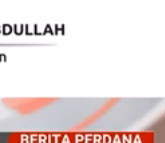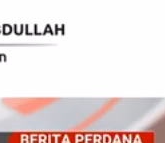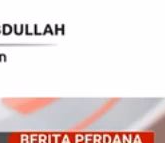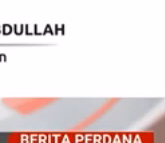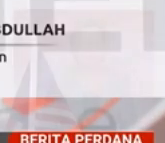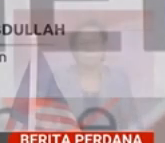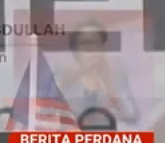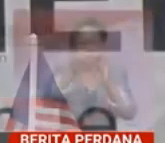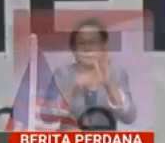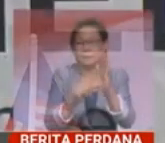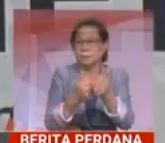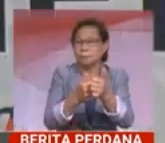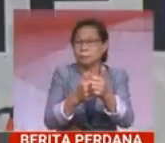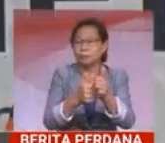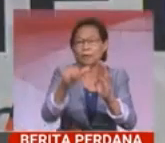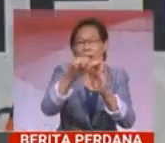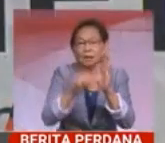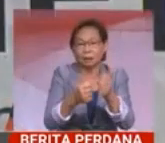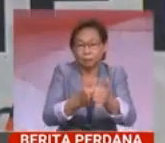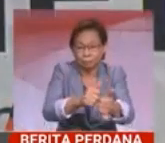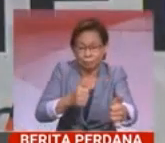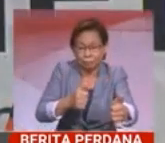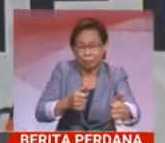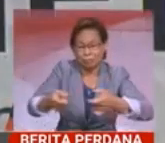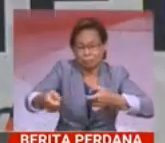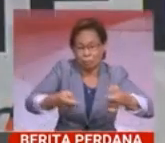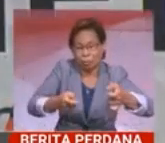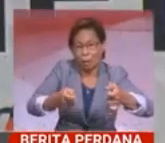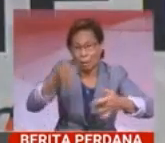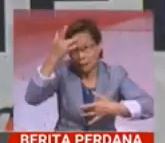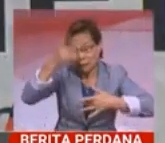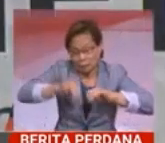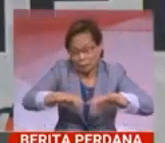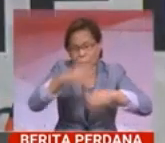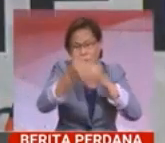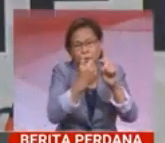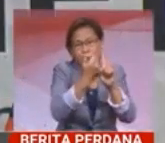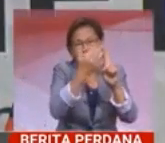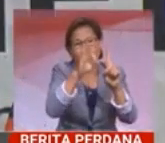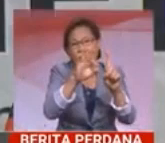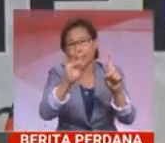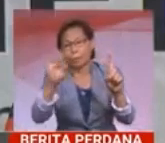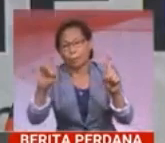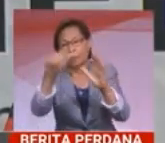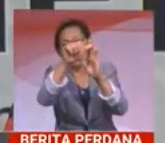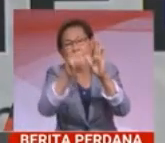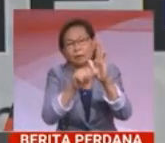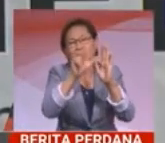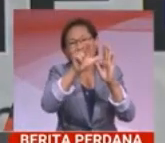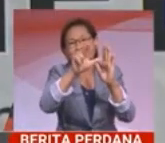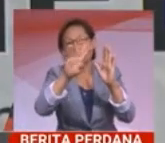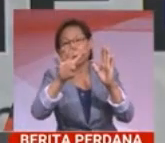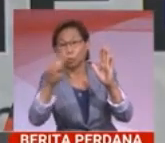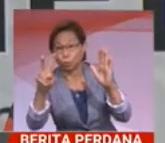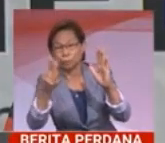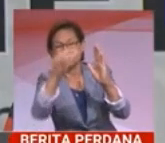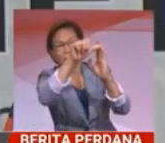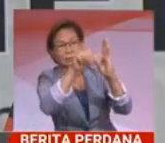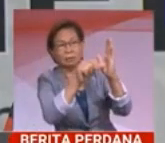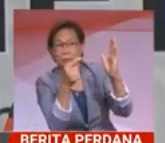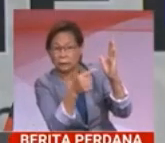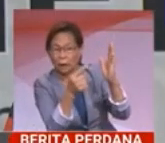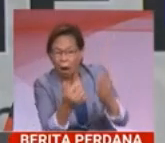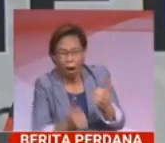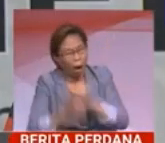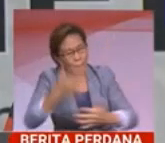atau pencegahan dan pengawasan penyakit-penyakit 1988 yaitu akta 342 adalah